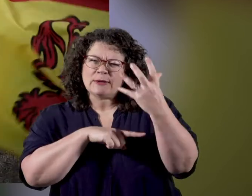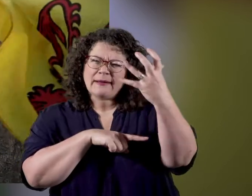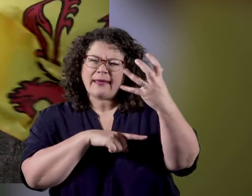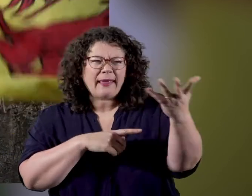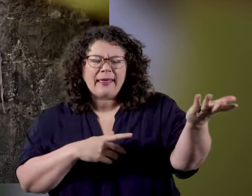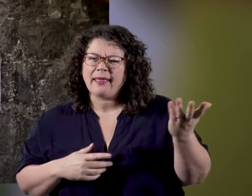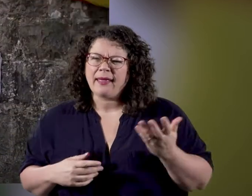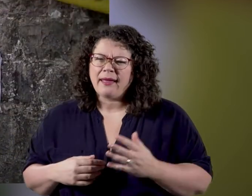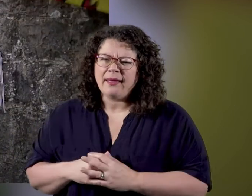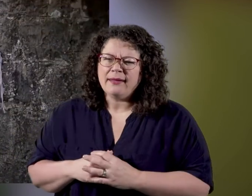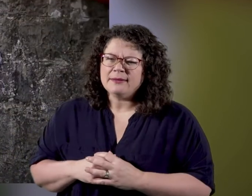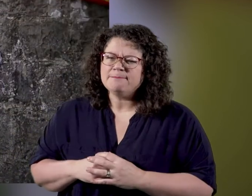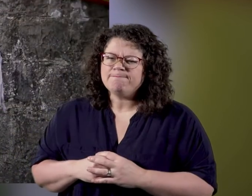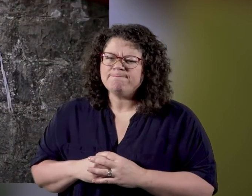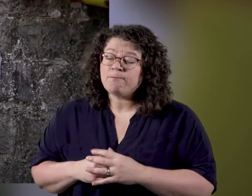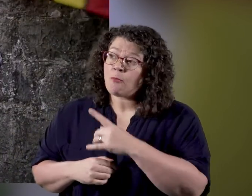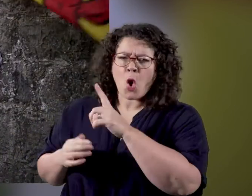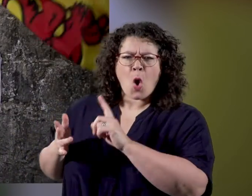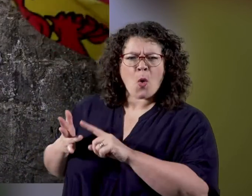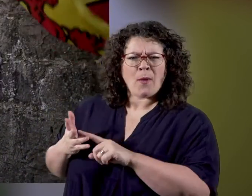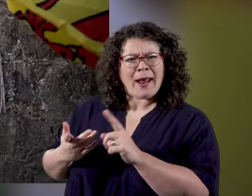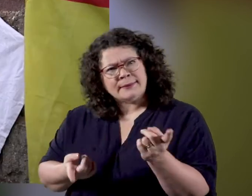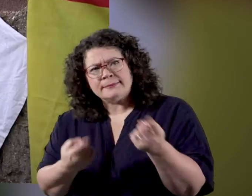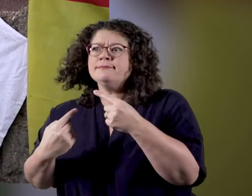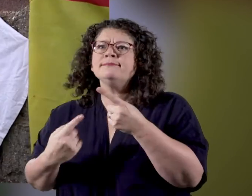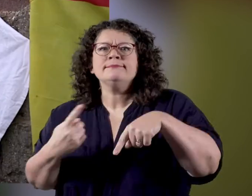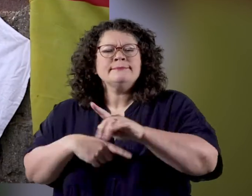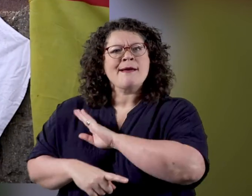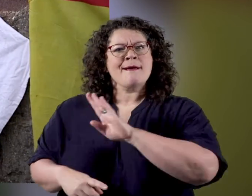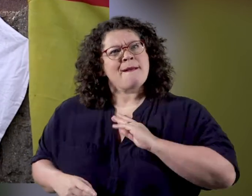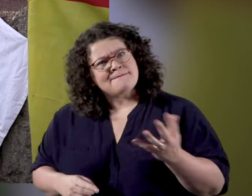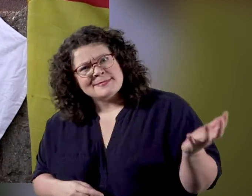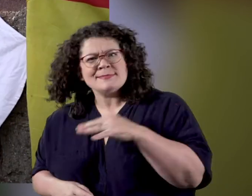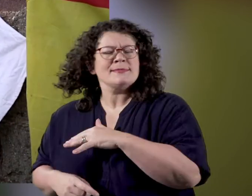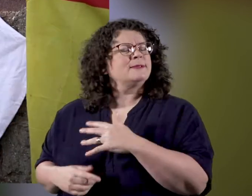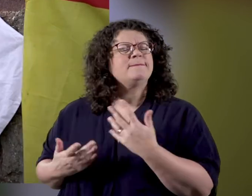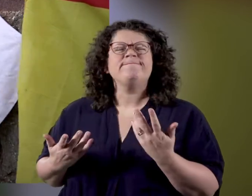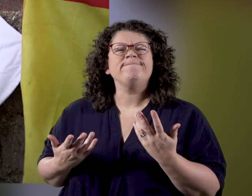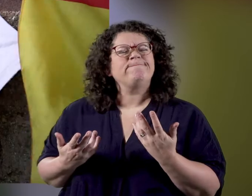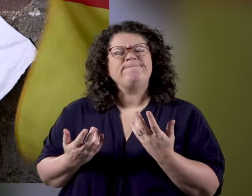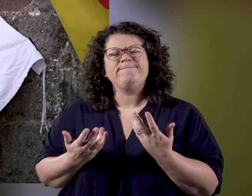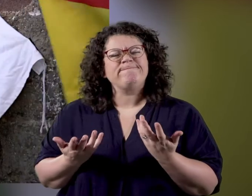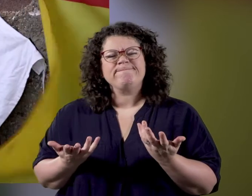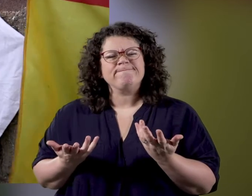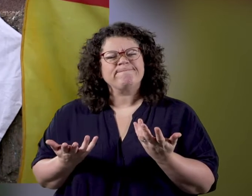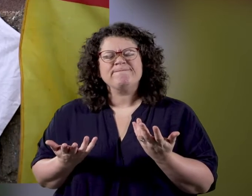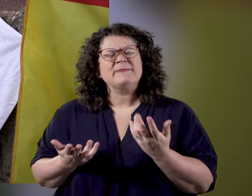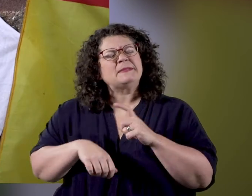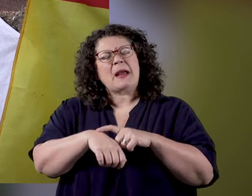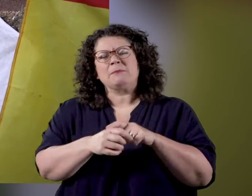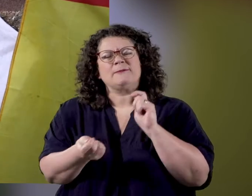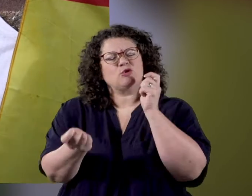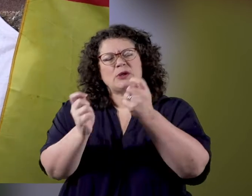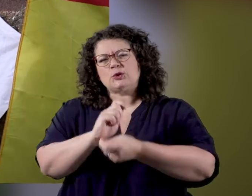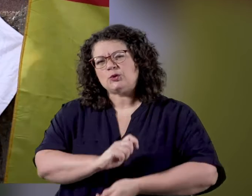gan Owain waith galw ei fintau ynghyd bellach. Bu tro garw ar fyd ers ei orchestion.